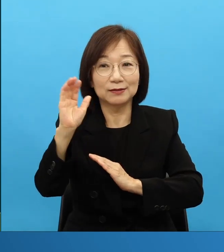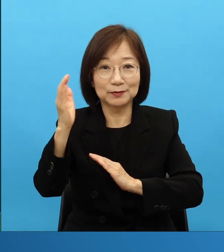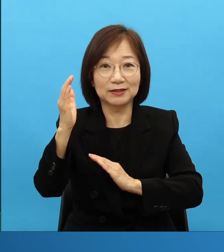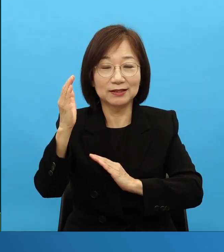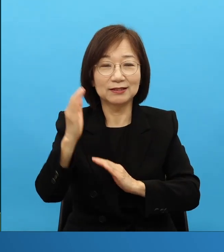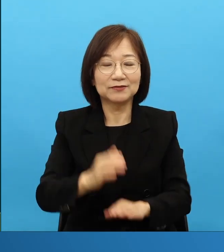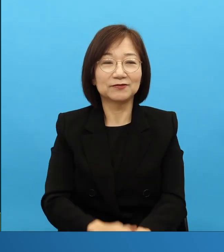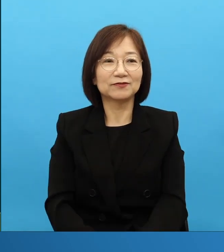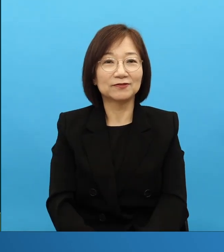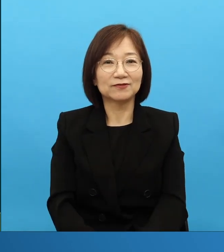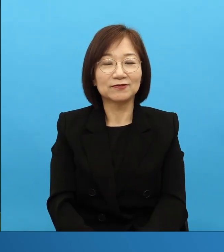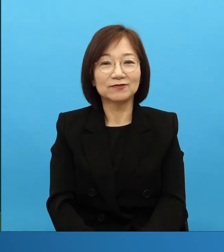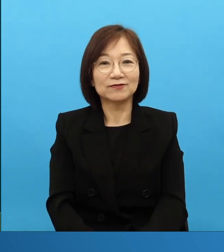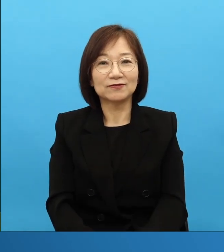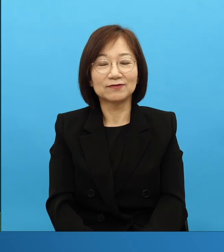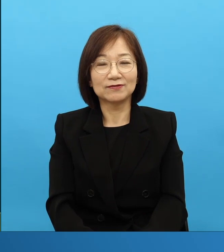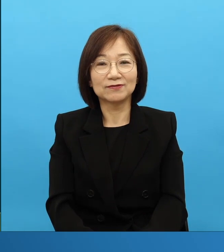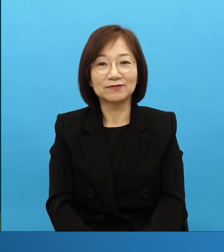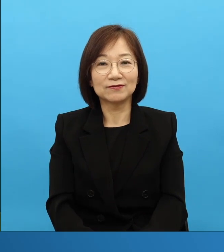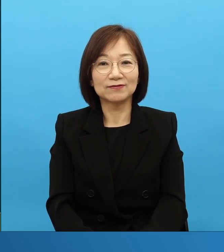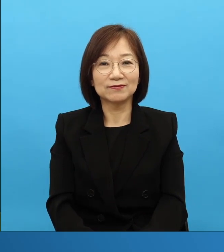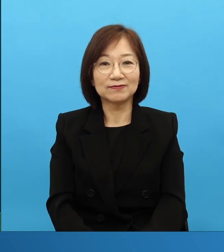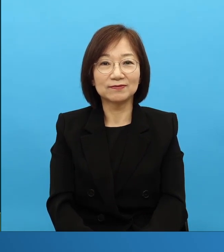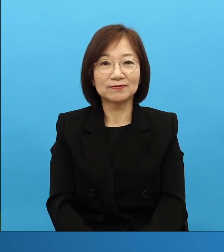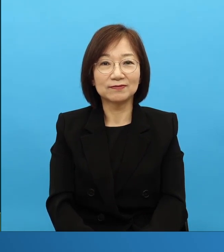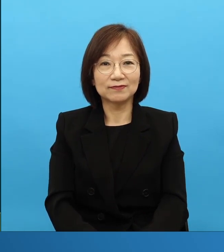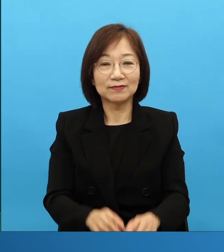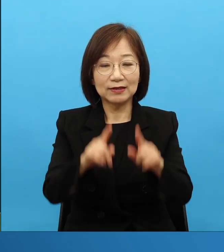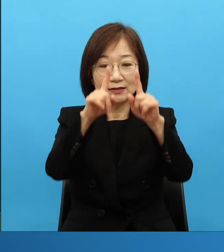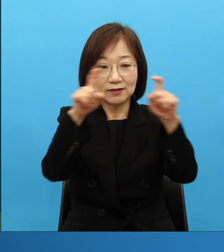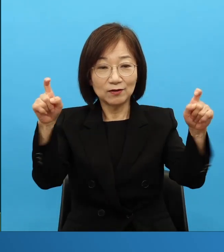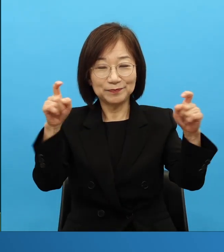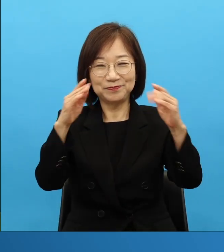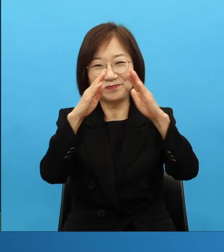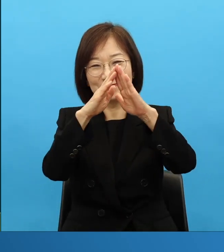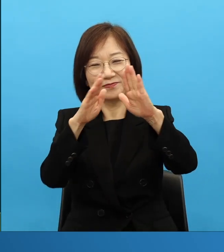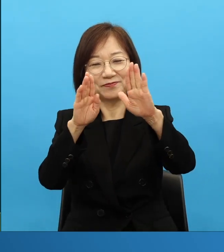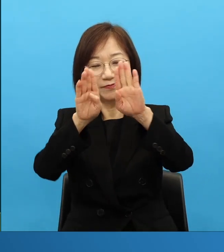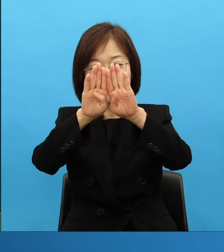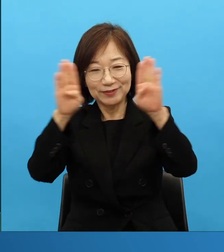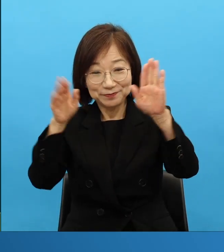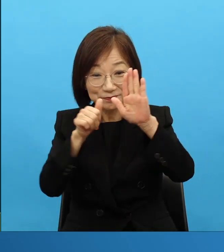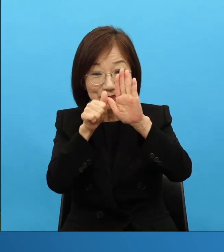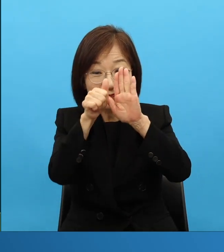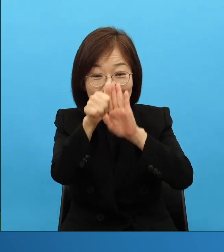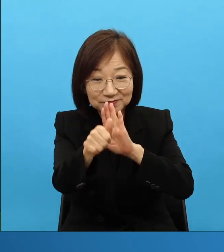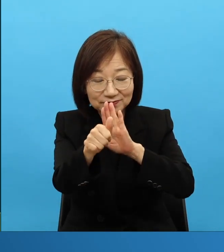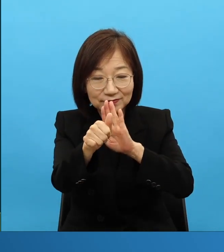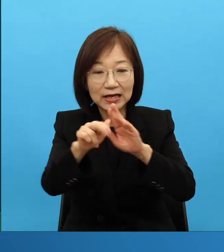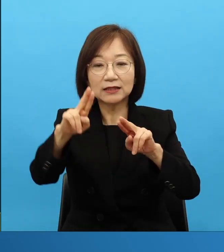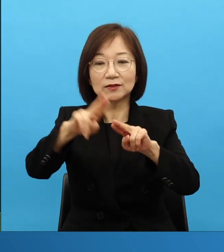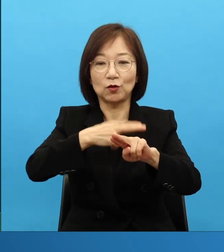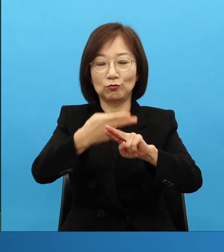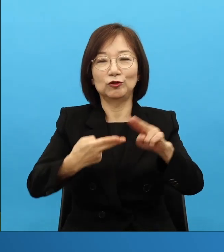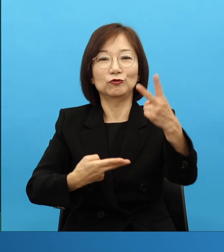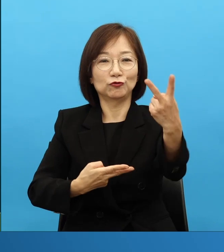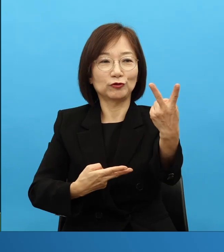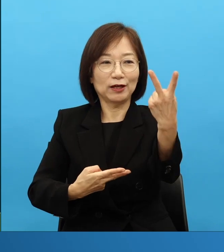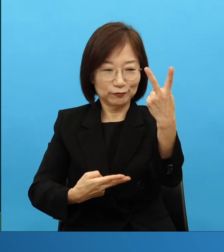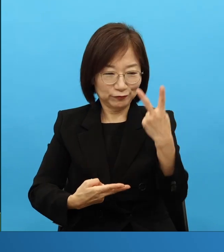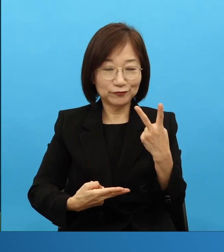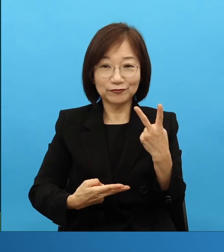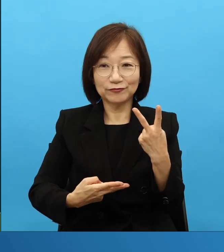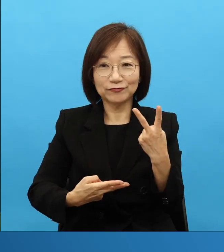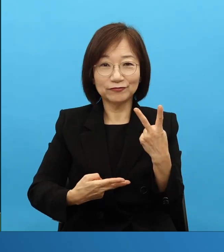able to pass through. 들어갔더니 선물을 2개 줬습니다. And as he passed, he was given 2 gifts.